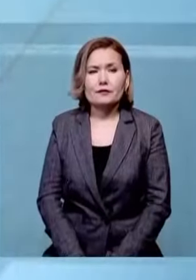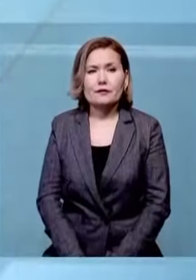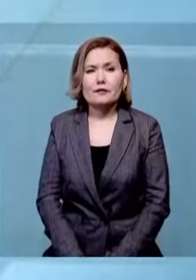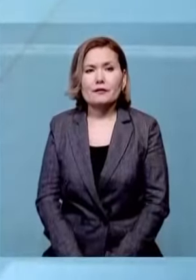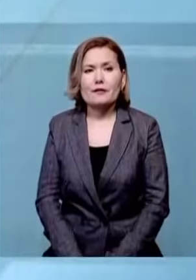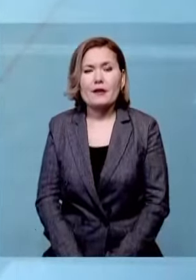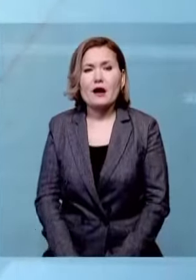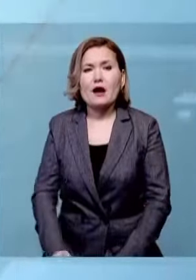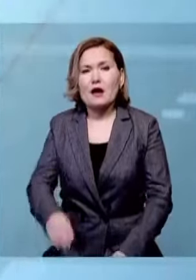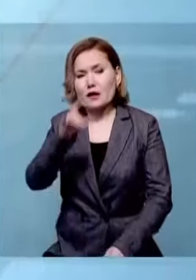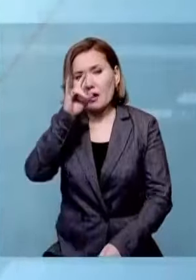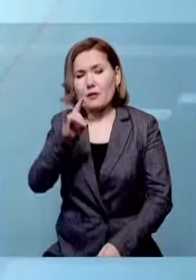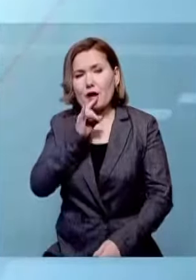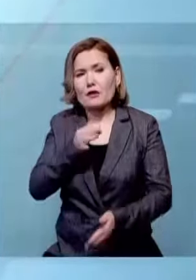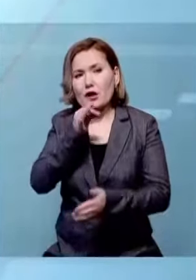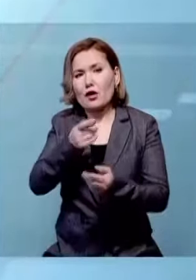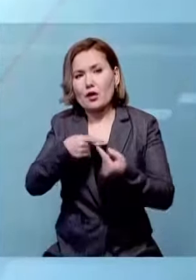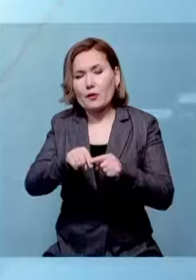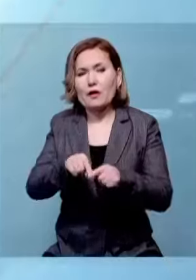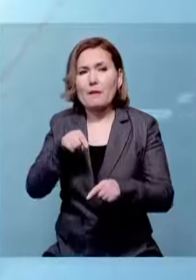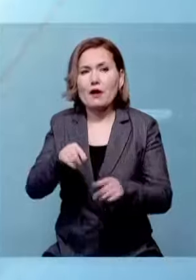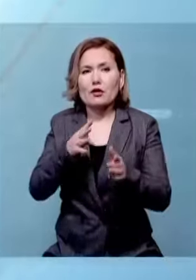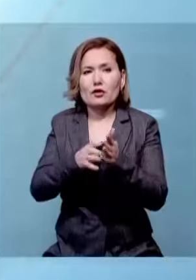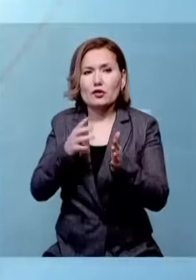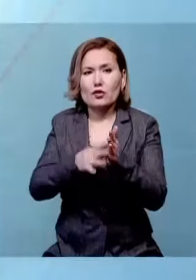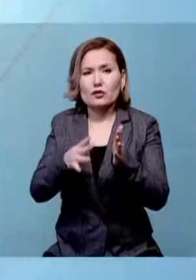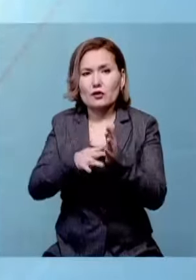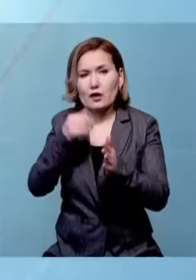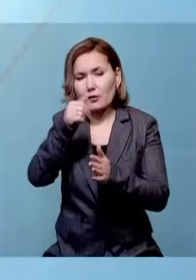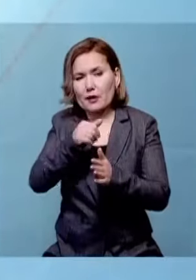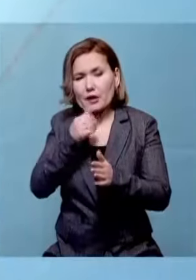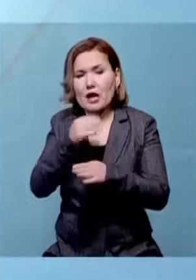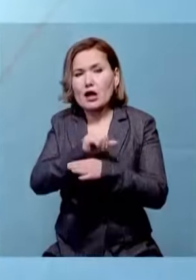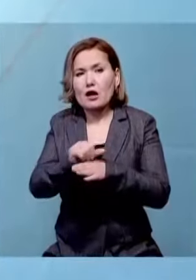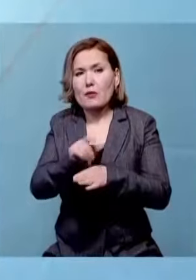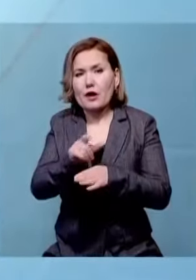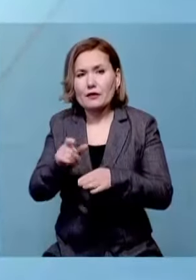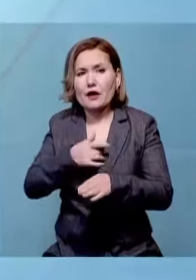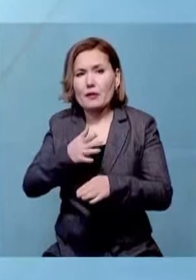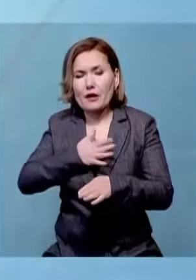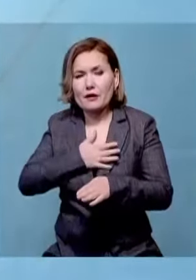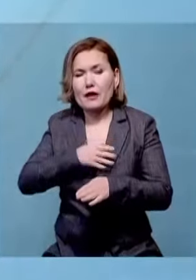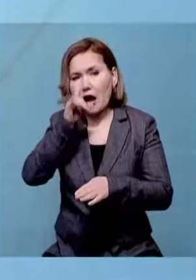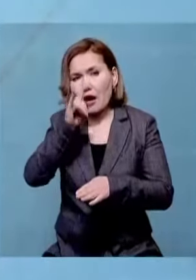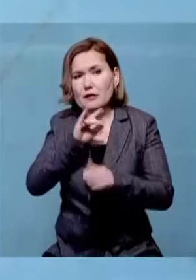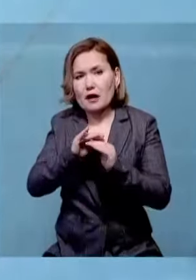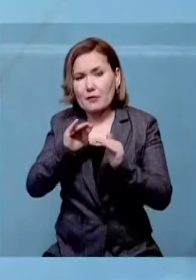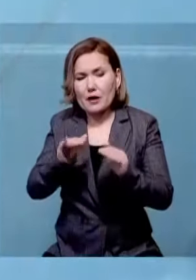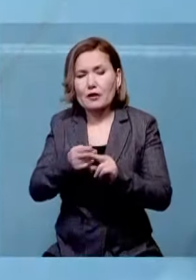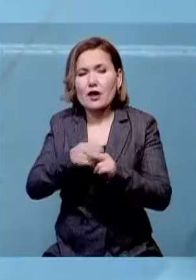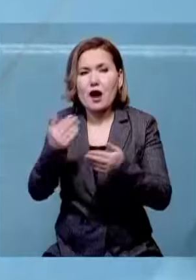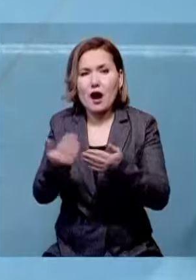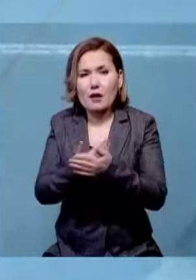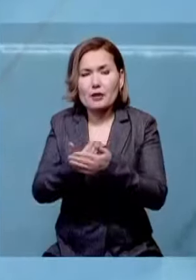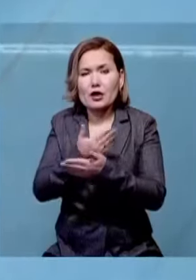Қазіргі еліміздің құзырлы органдарында 1999 жылға дейін шетелдік азаматтар асырап алған қазақ балалары жайында